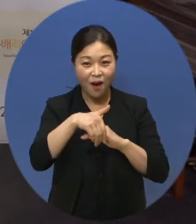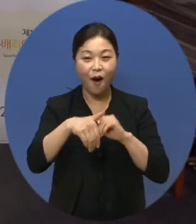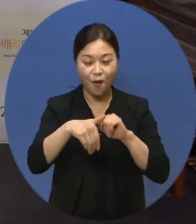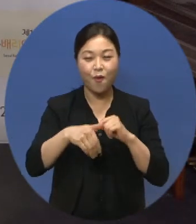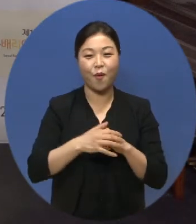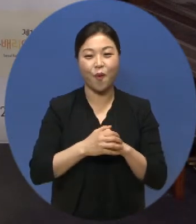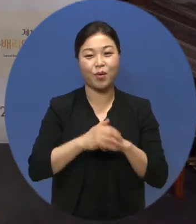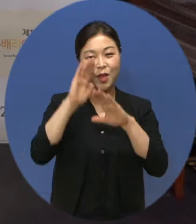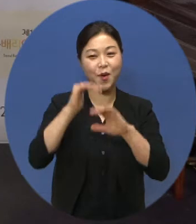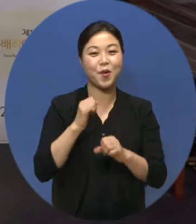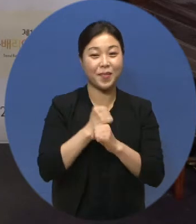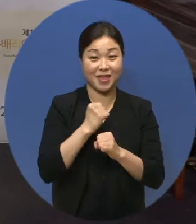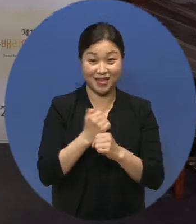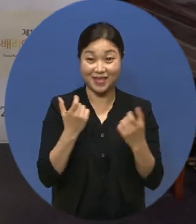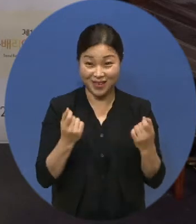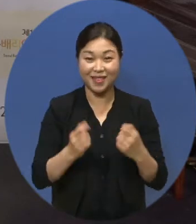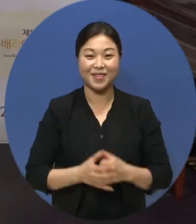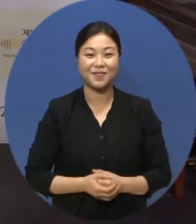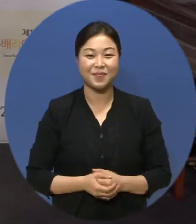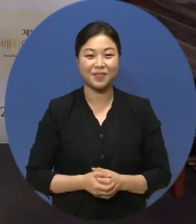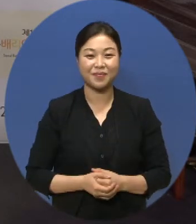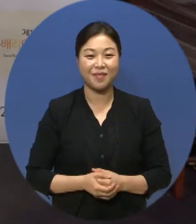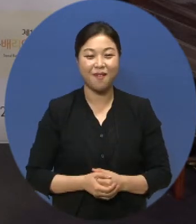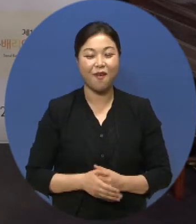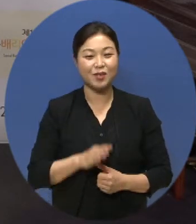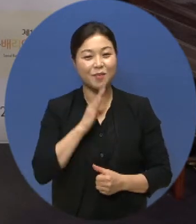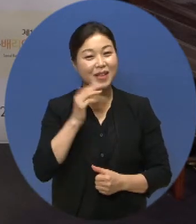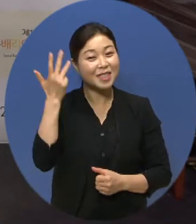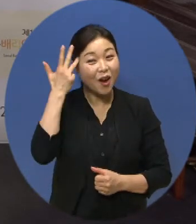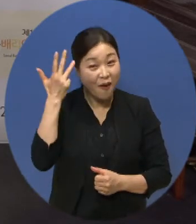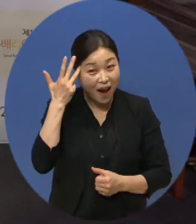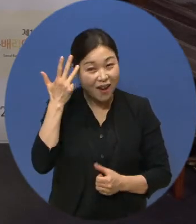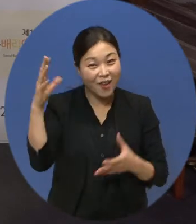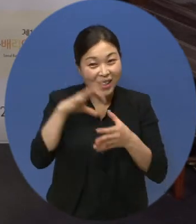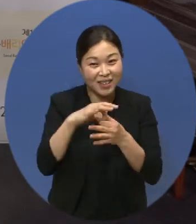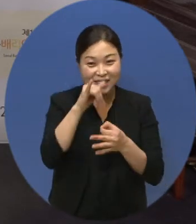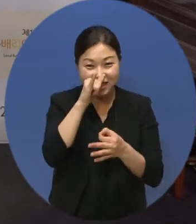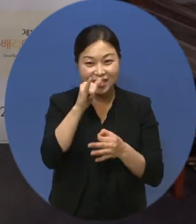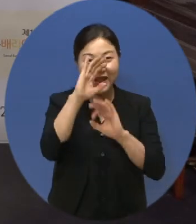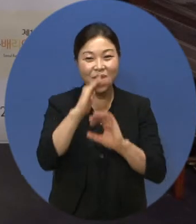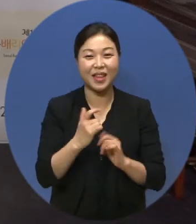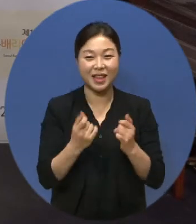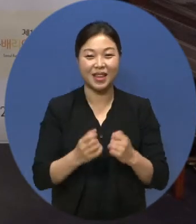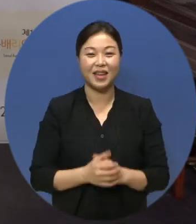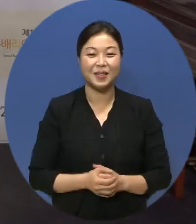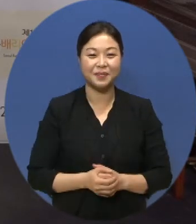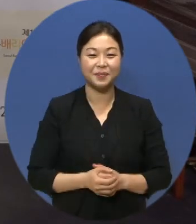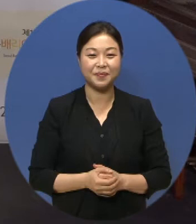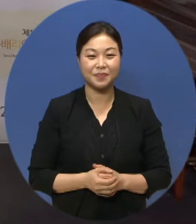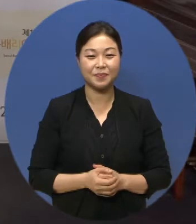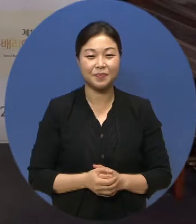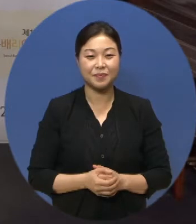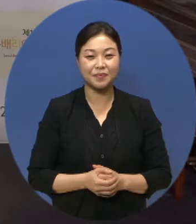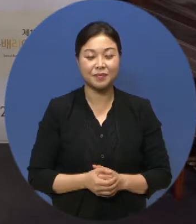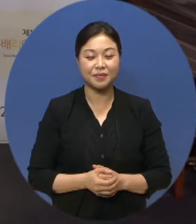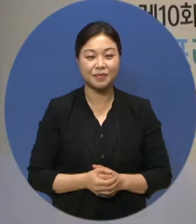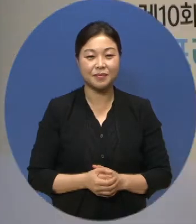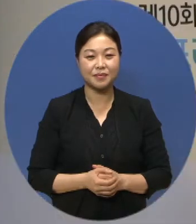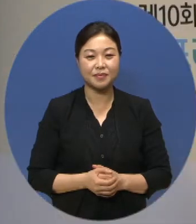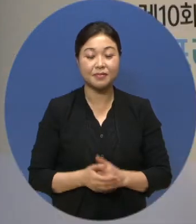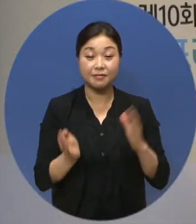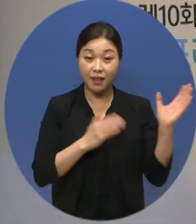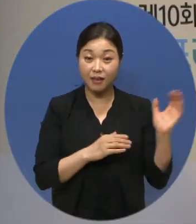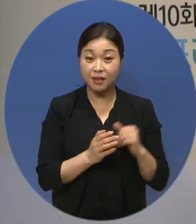설정을 하셨다. 그렇군요. 상당히 철학적입니다. 네. 알겠습니다. 자, 그